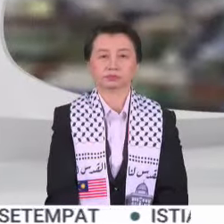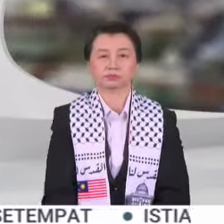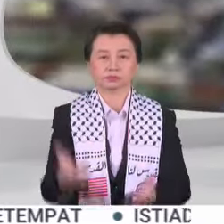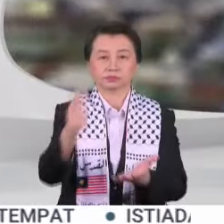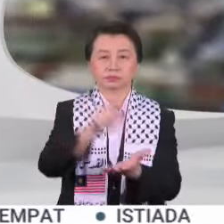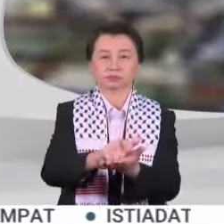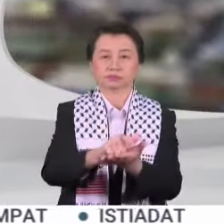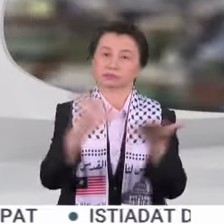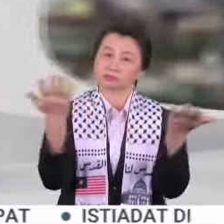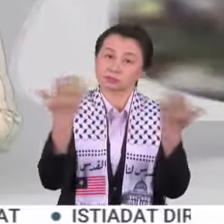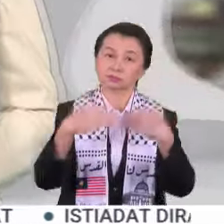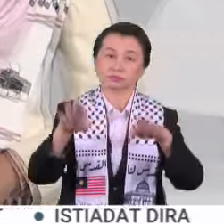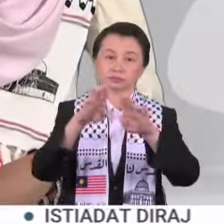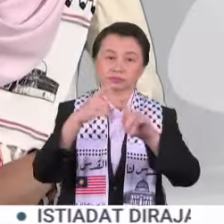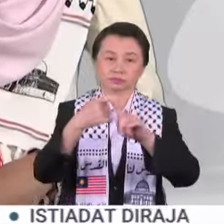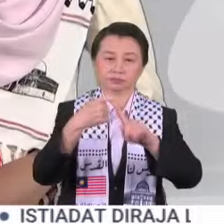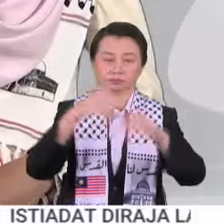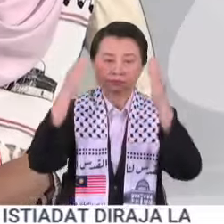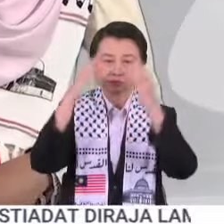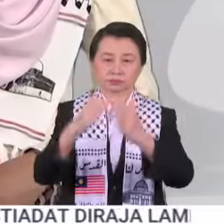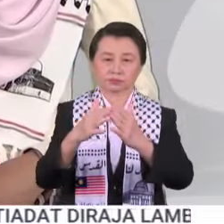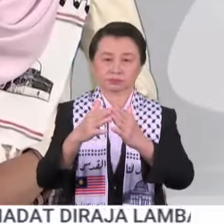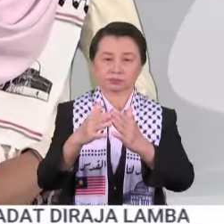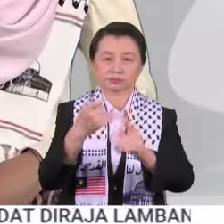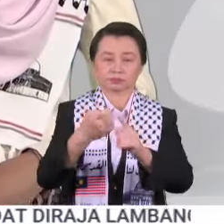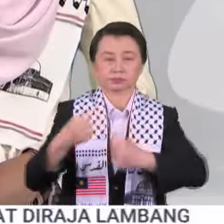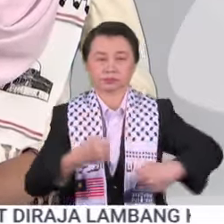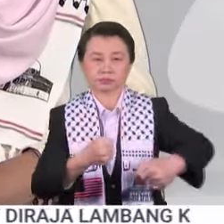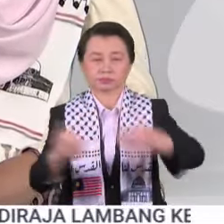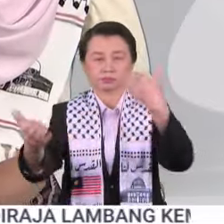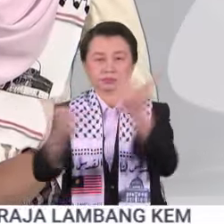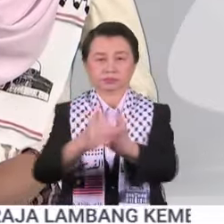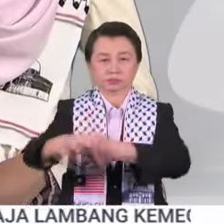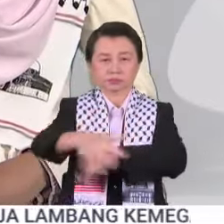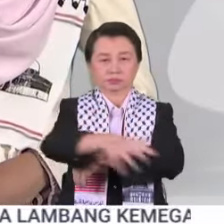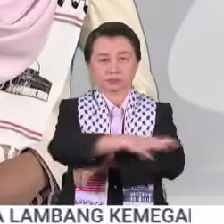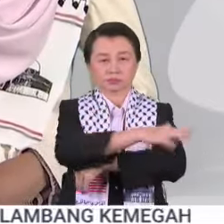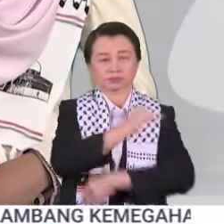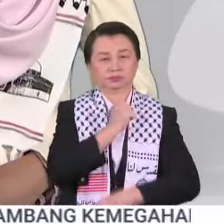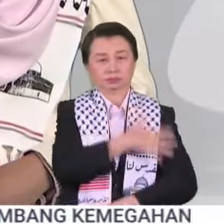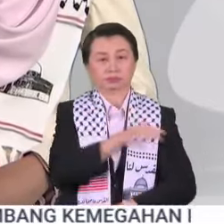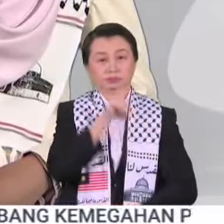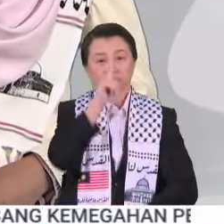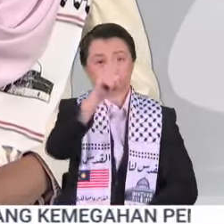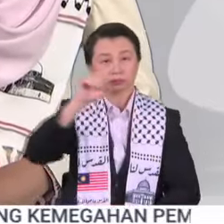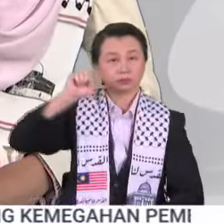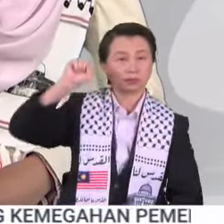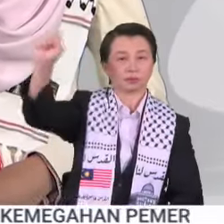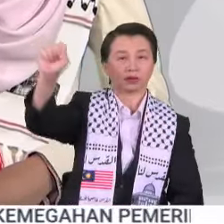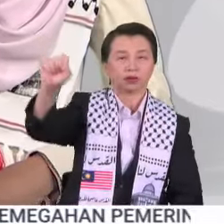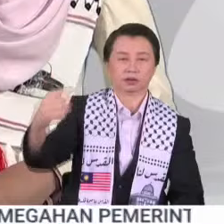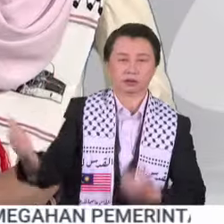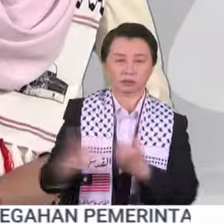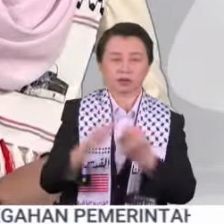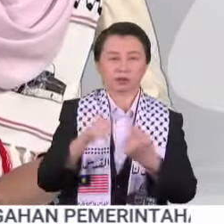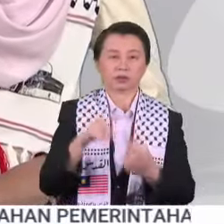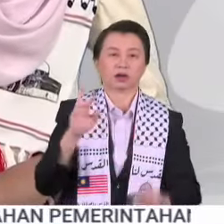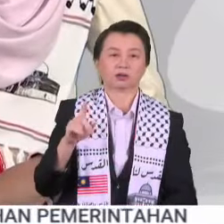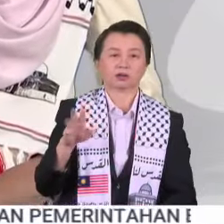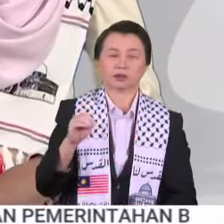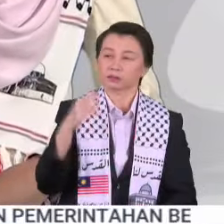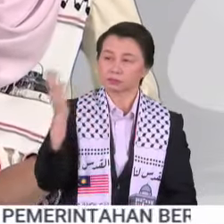Laporan tadi mengakhiri berita setempat dari negeri Pahang. Dari sungai hingga ke segara, Palestin pasti merdeka. Kita kembali ke Angkasa Puri